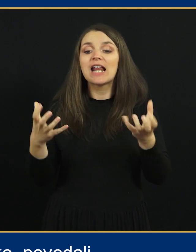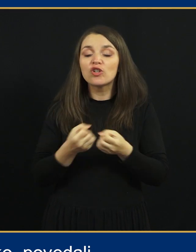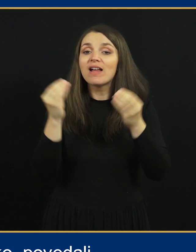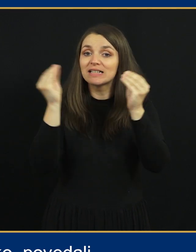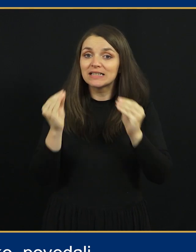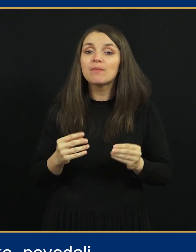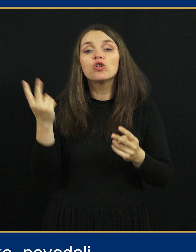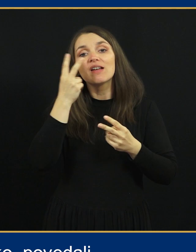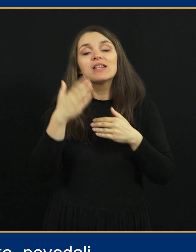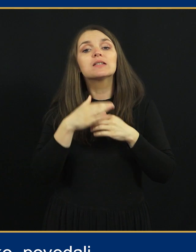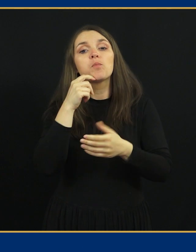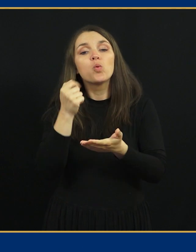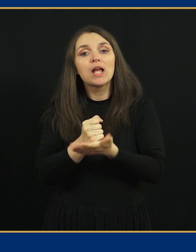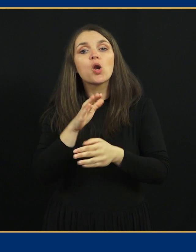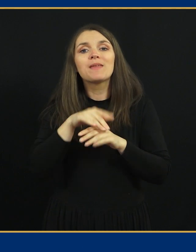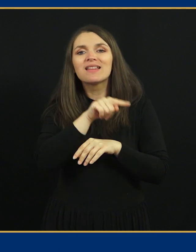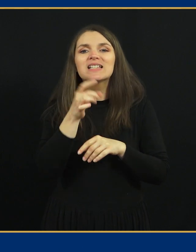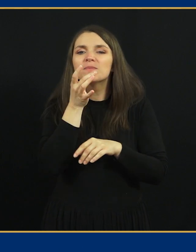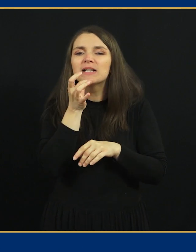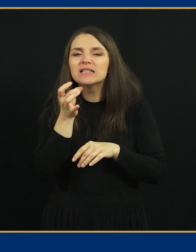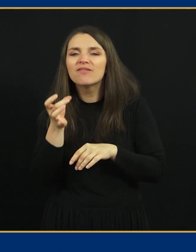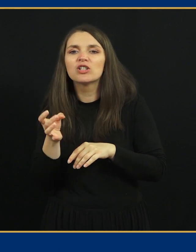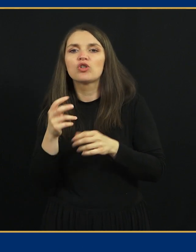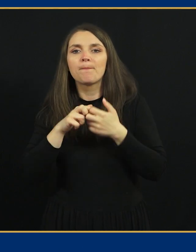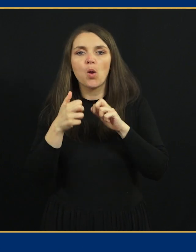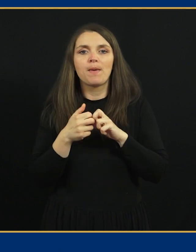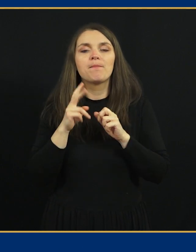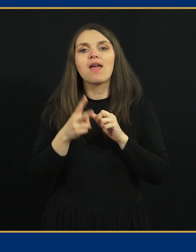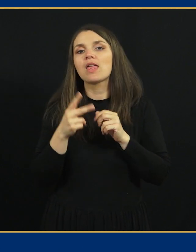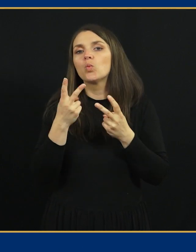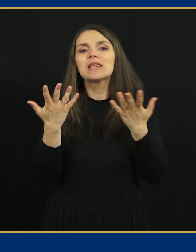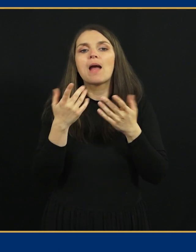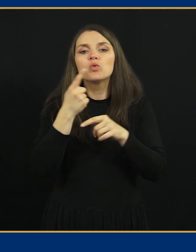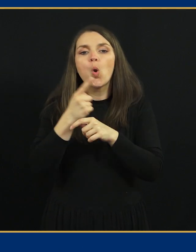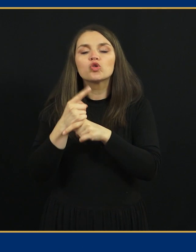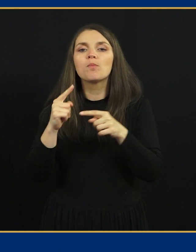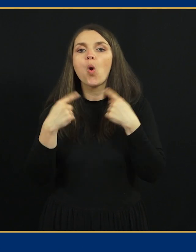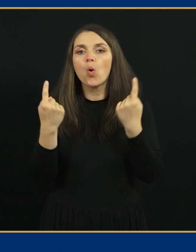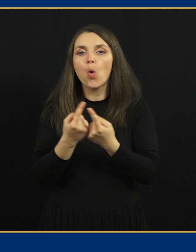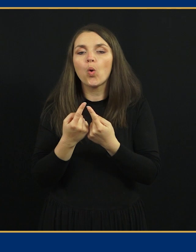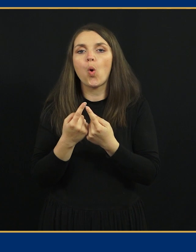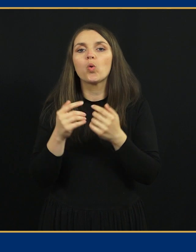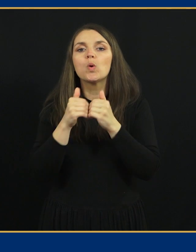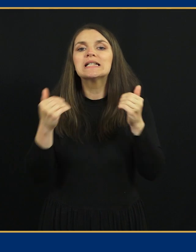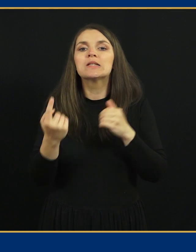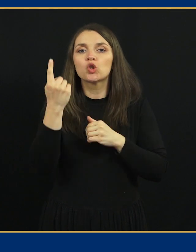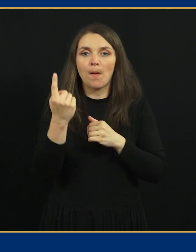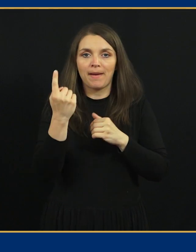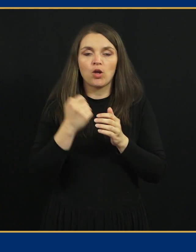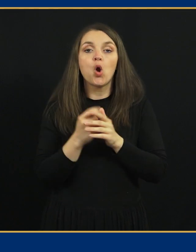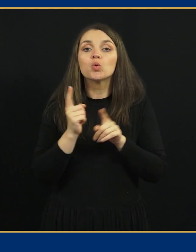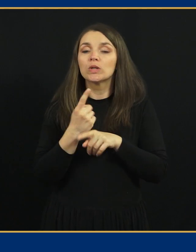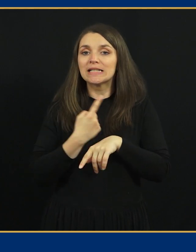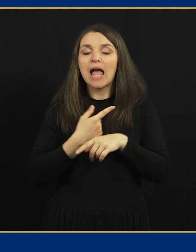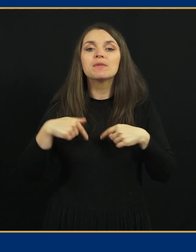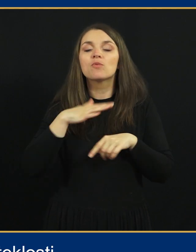stvari reševati sistemsko, seveda s poudarkom na tiste specifične probleme, ki v nekem določenem okolju